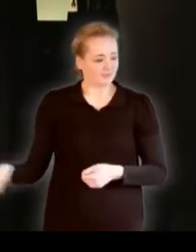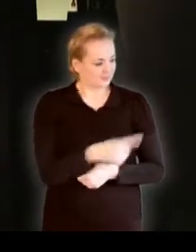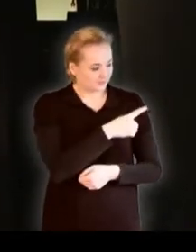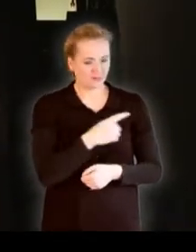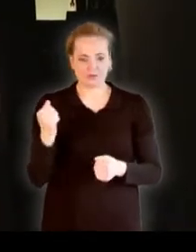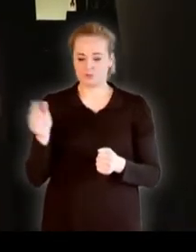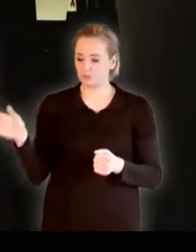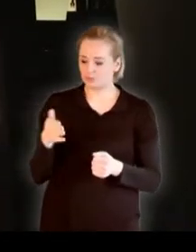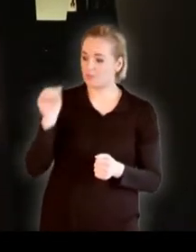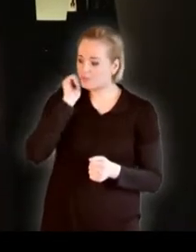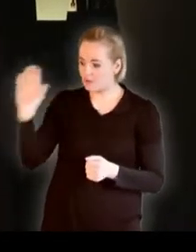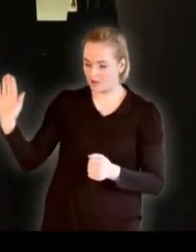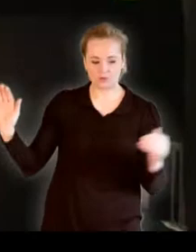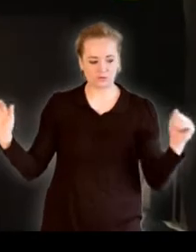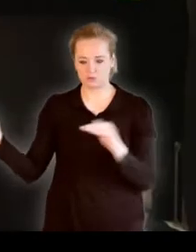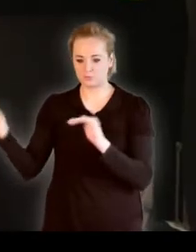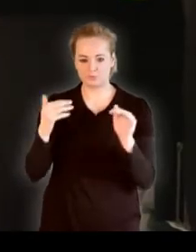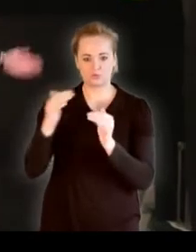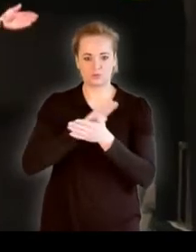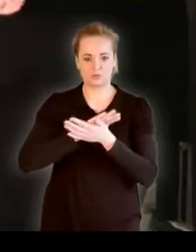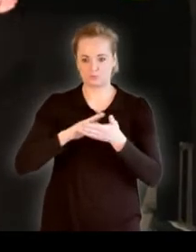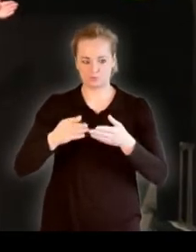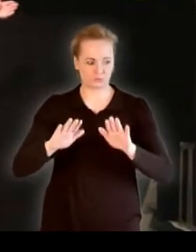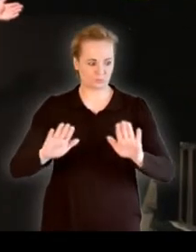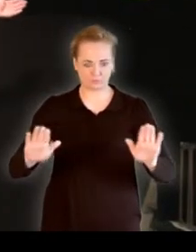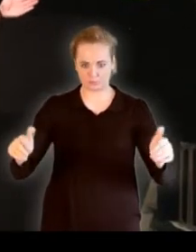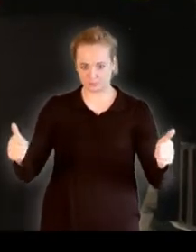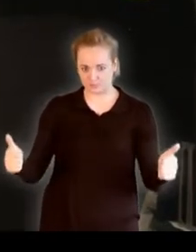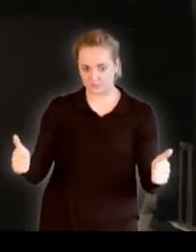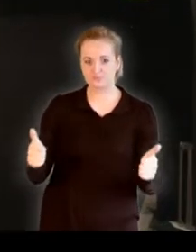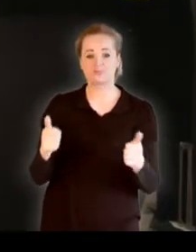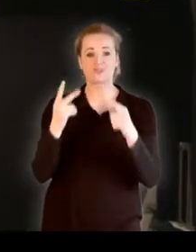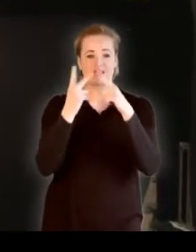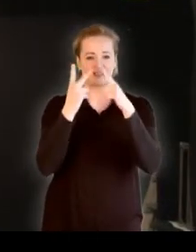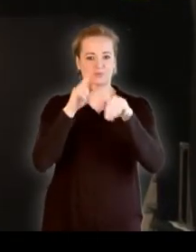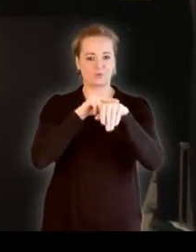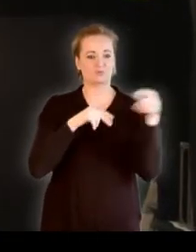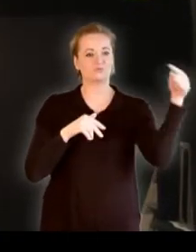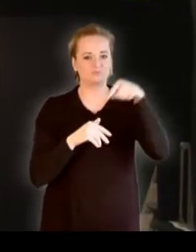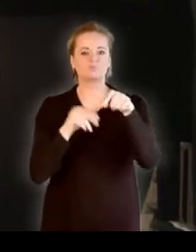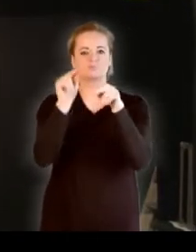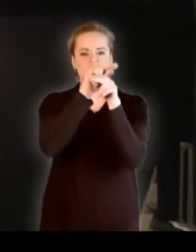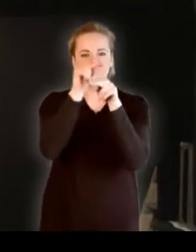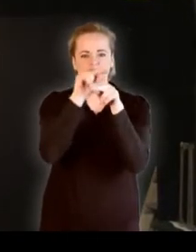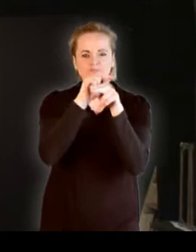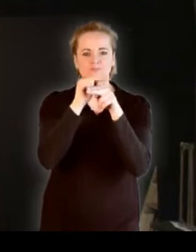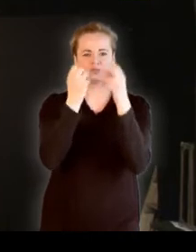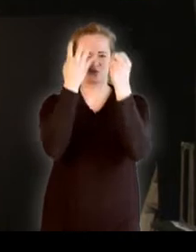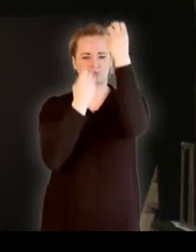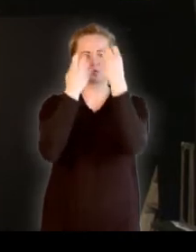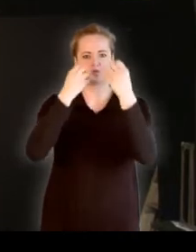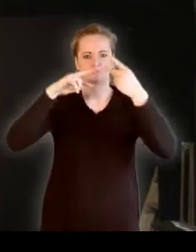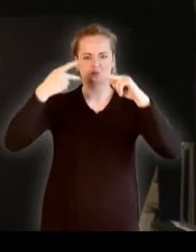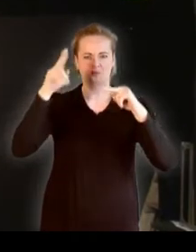Pagaliau atbėgo policininkas. Atsistojo sankryžoje ir ėmė reguliuoti eismą. Paskui